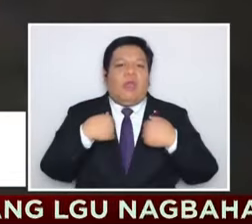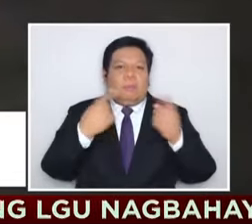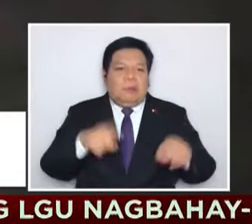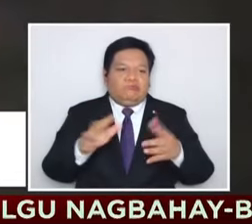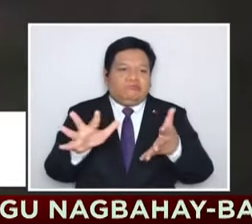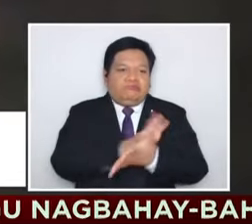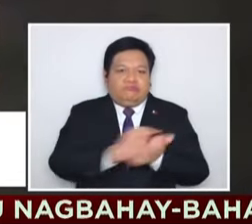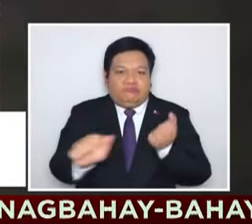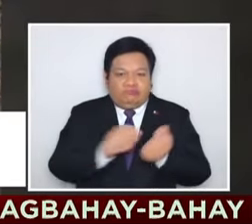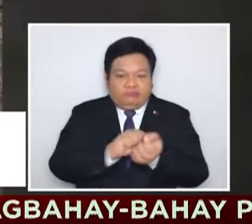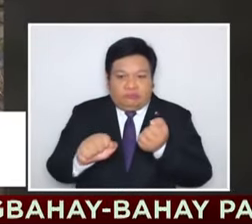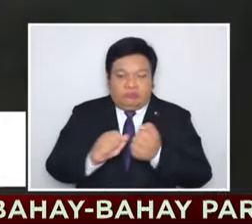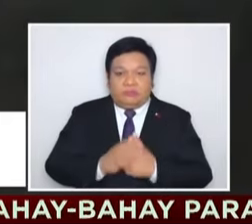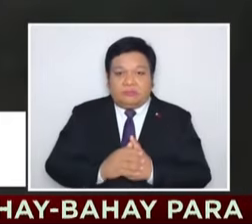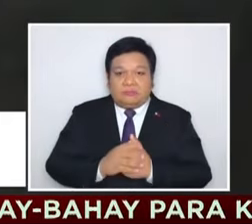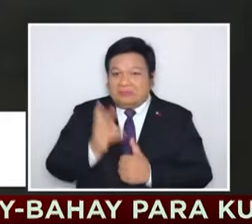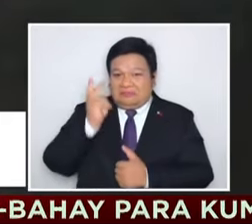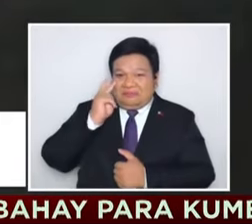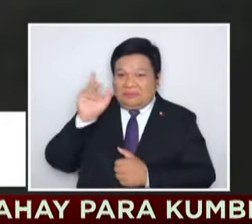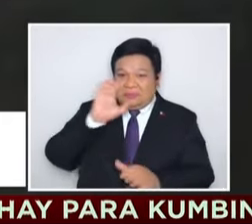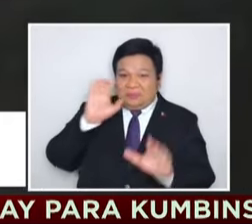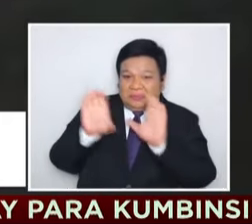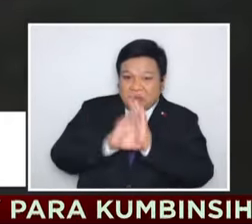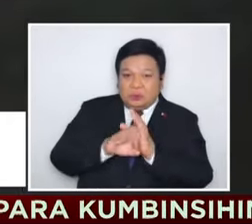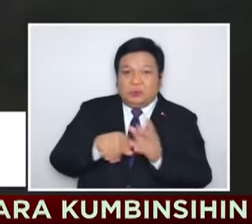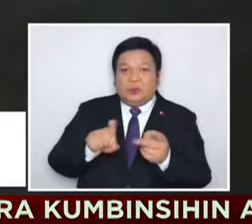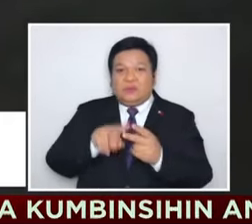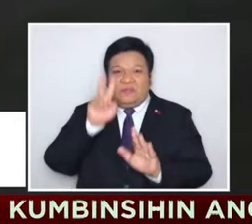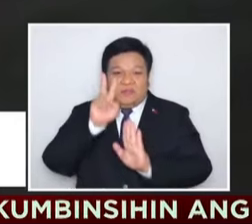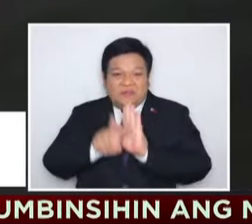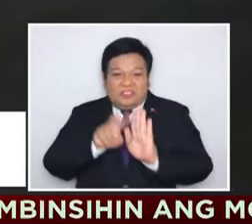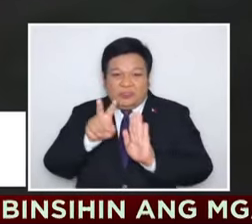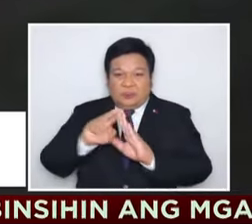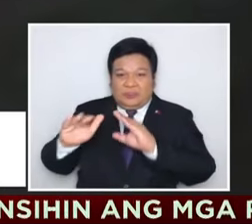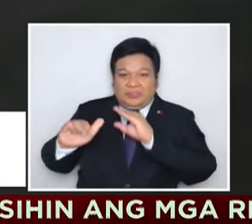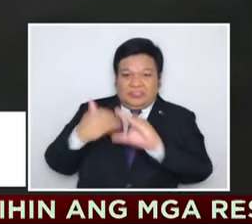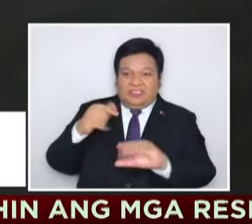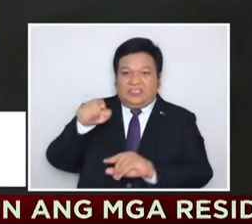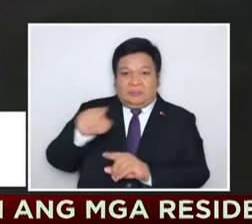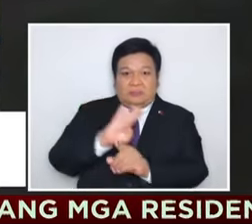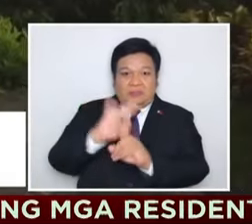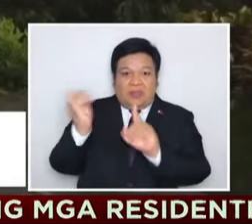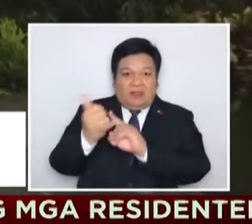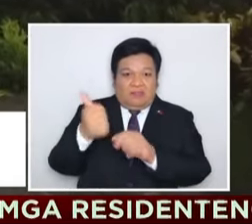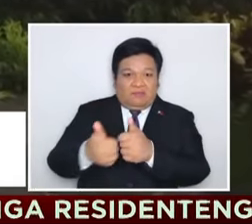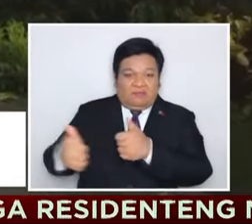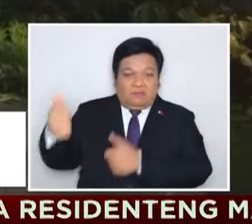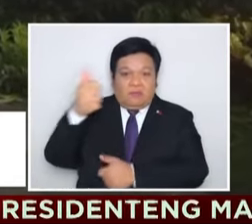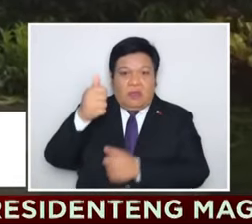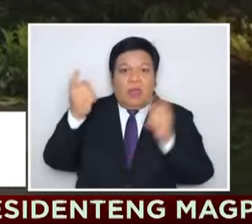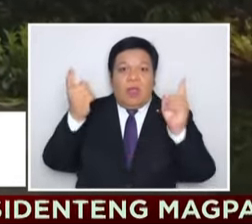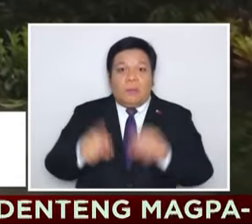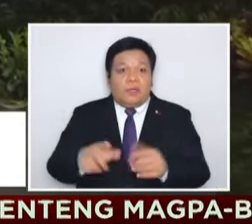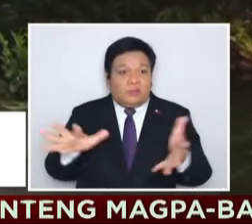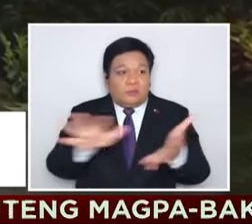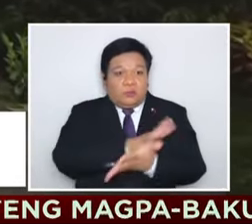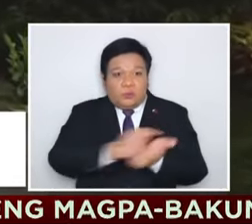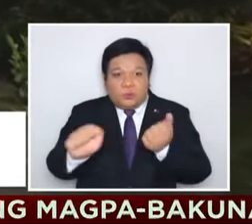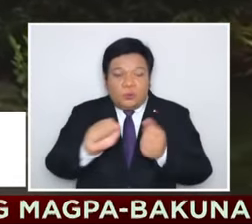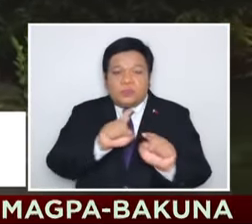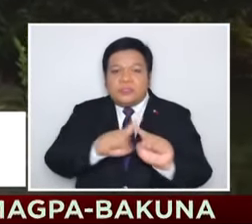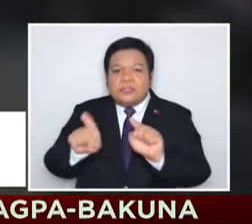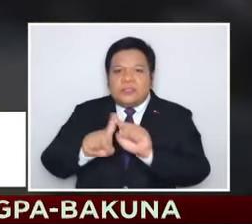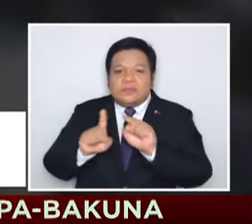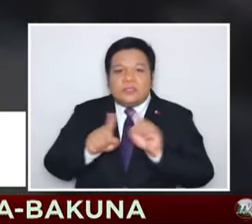ipinadalang litrato at video ni Barangay Chairman Ruel Agbon. Nasira ng bagyo ang mga bubong ng bahay sa